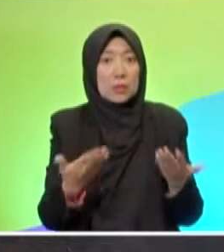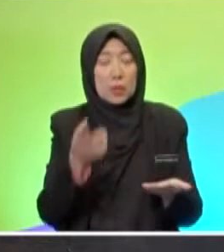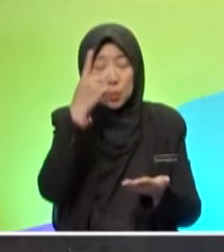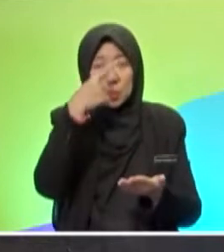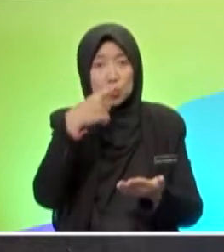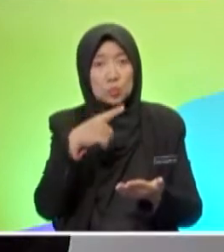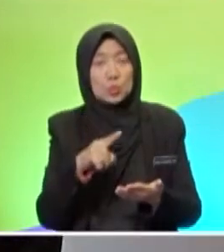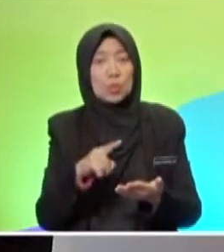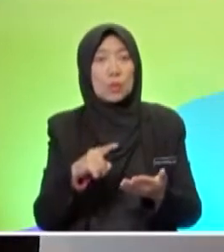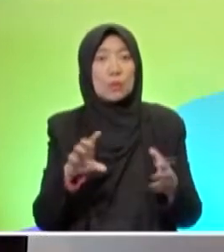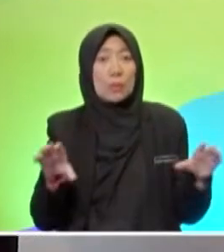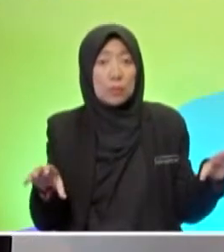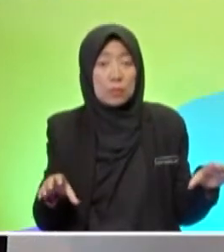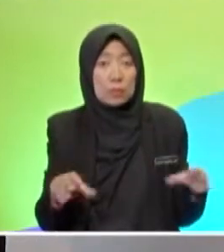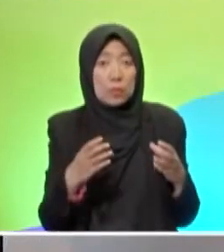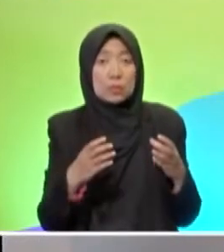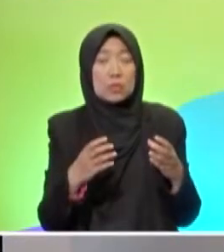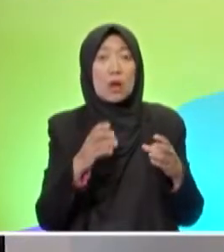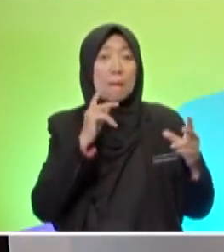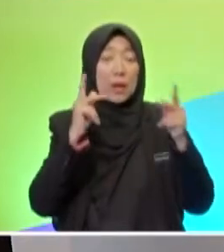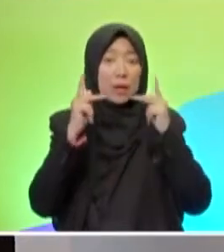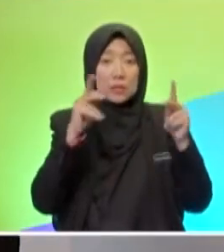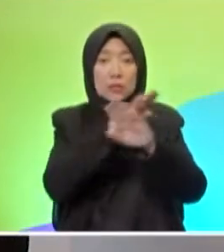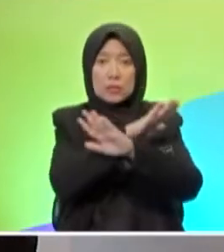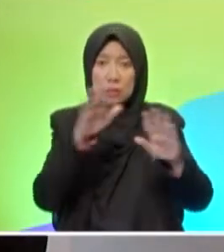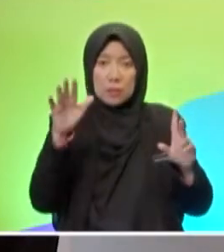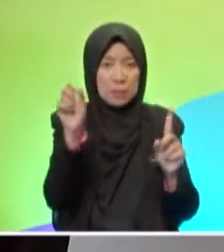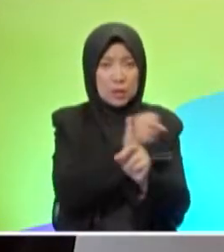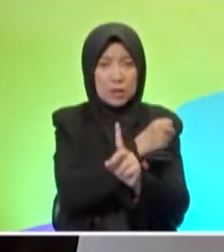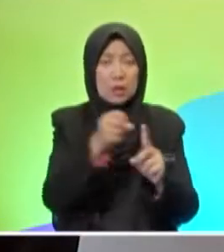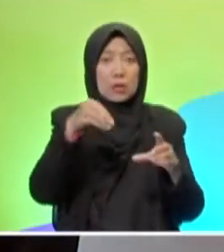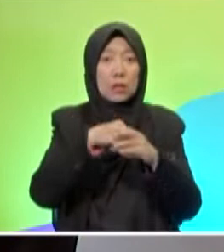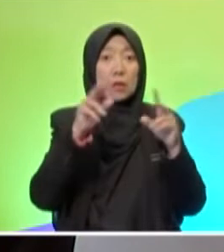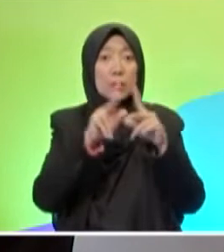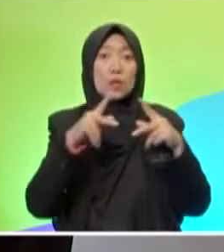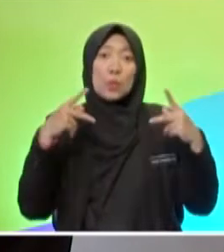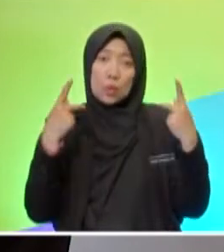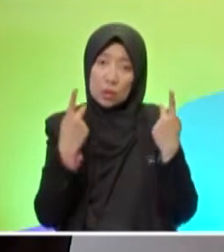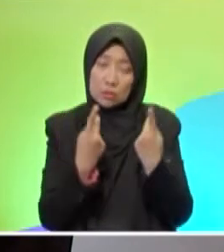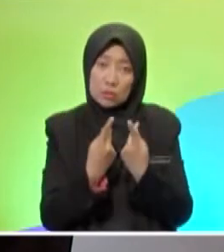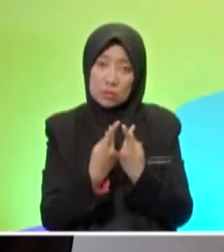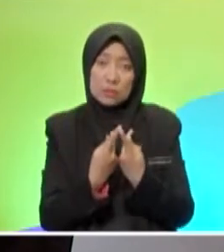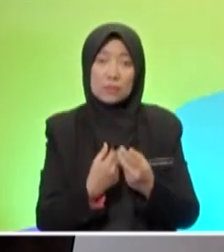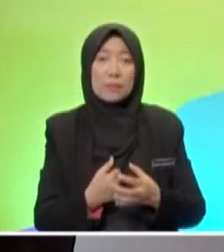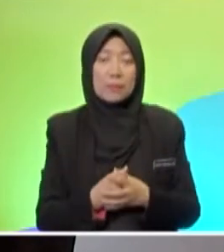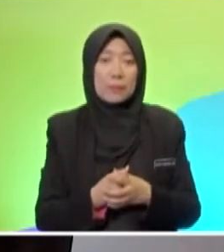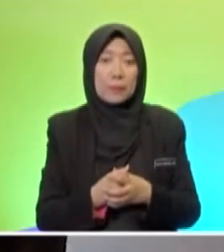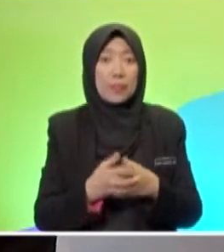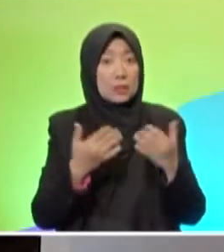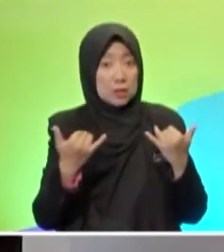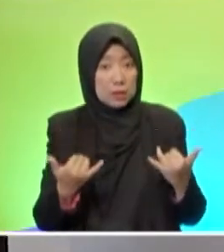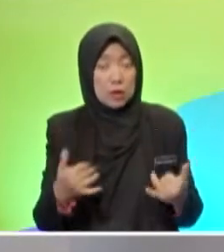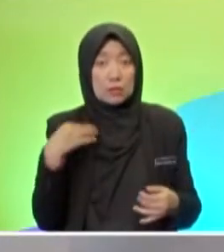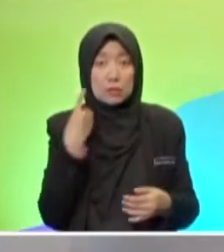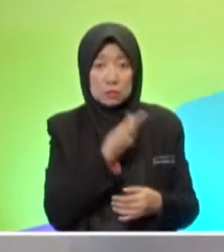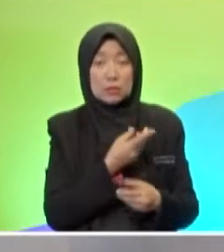mengaplikasikan berkata tidak ini kepada peneraan dalam keluarga jadi Mira saye nak bawaan Namun kita diatas tadi nih itu